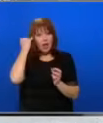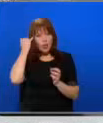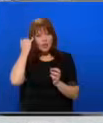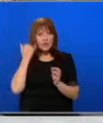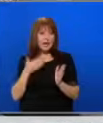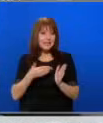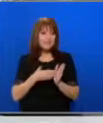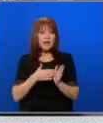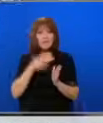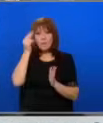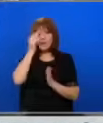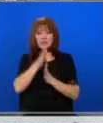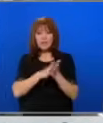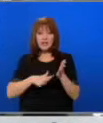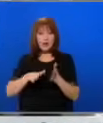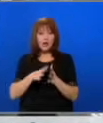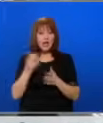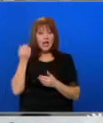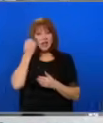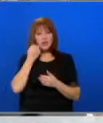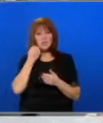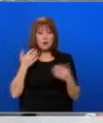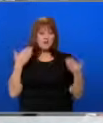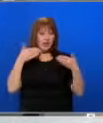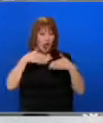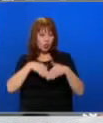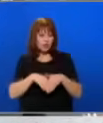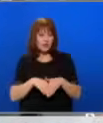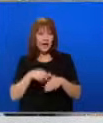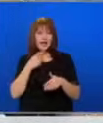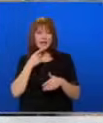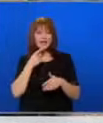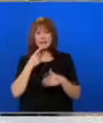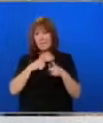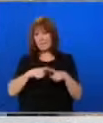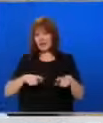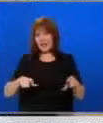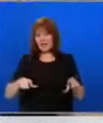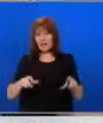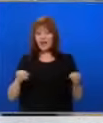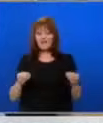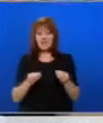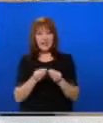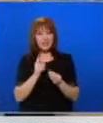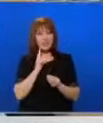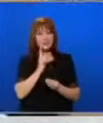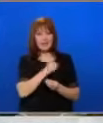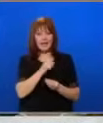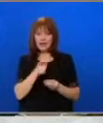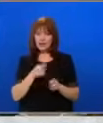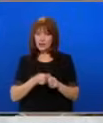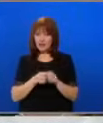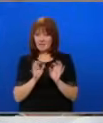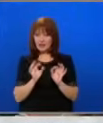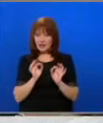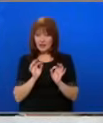общество, използвайки нощта за коледни празненства, вместо да дойдат и да заседават. Възраждане се заканиха, че ще направят така,